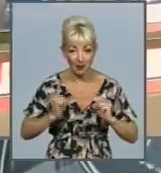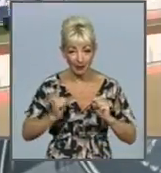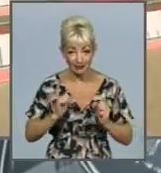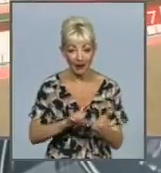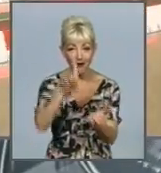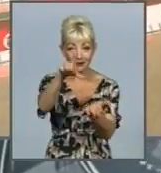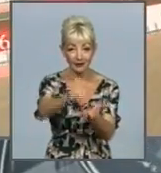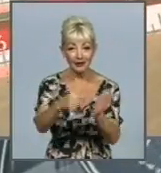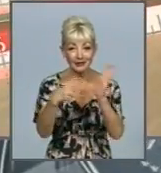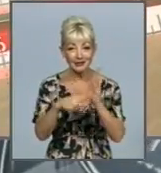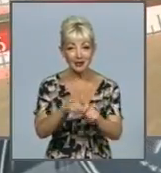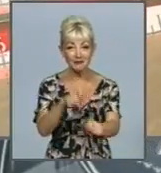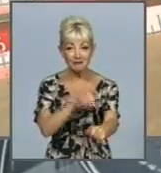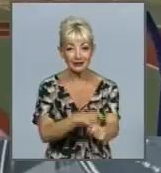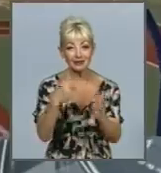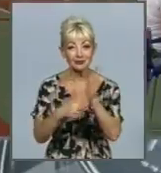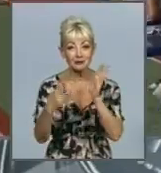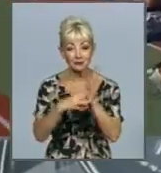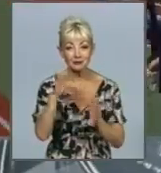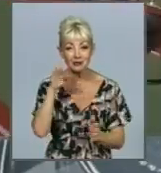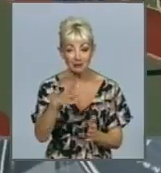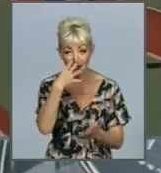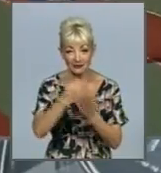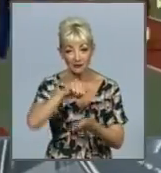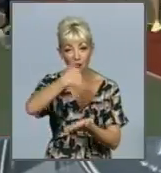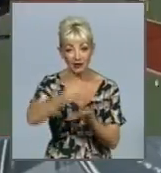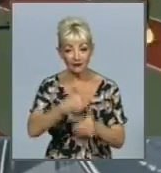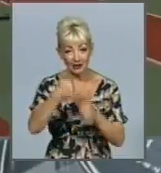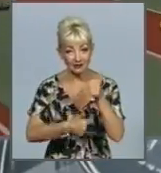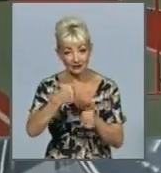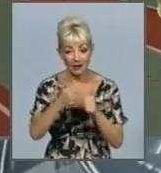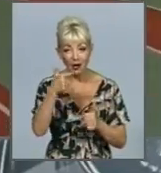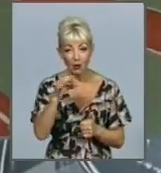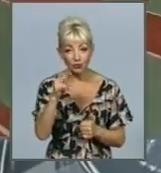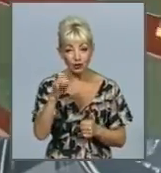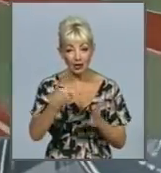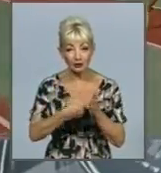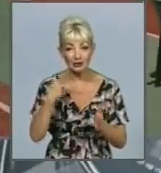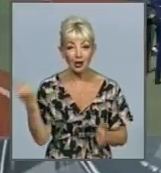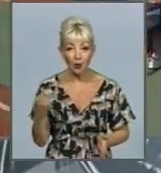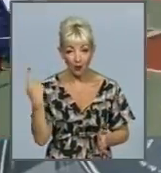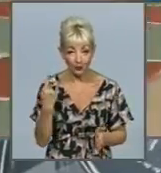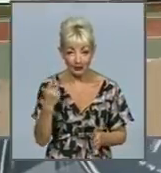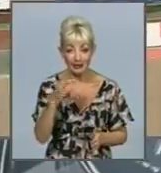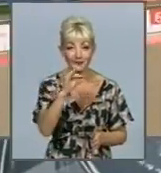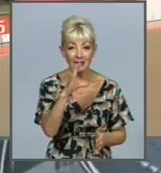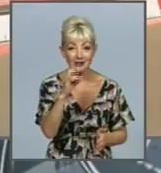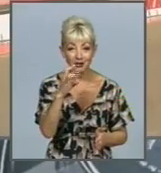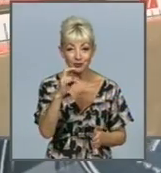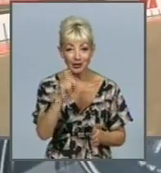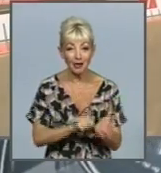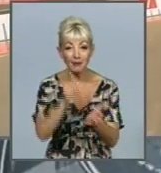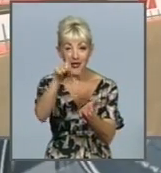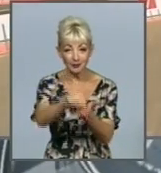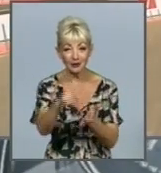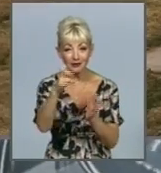на 7 метров 78 сантиметров. Своего главного конкурента Игоря Гончара из Донецкой области Исаченков перепрыгнул на